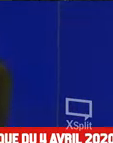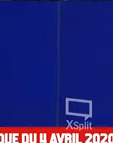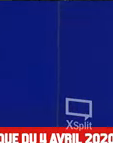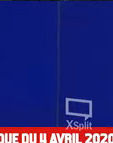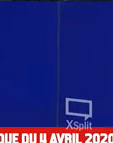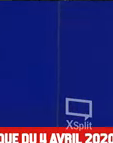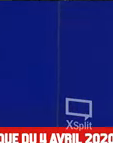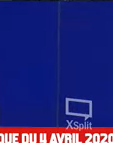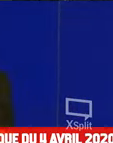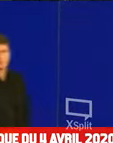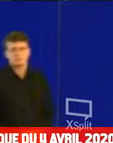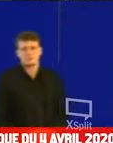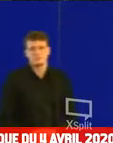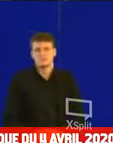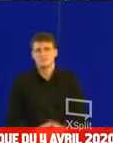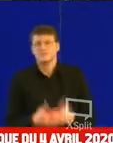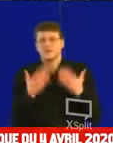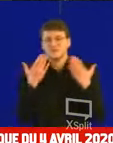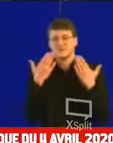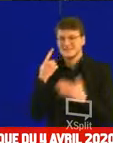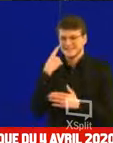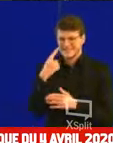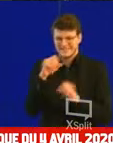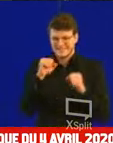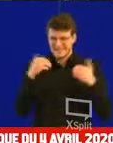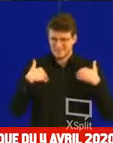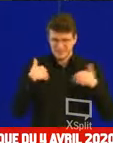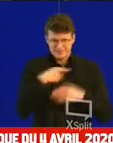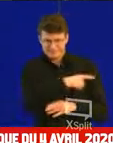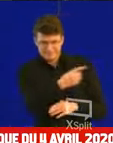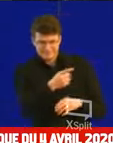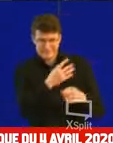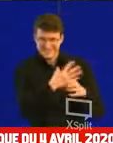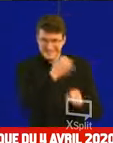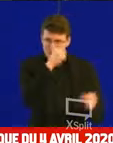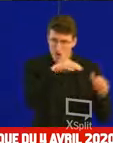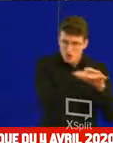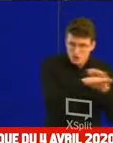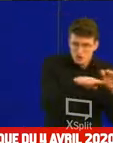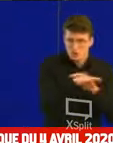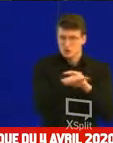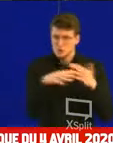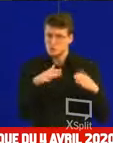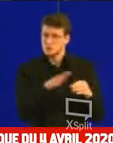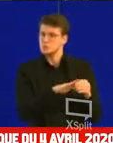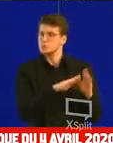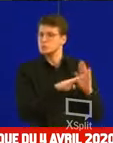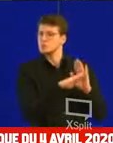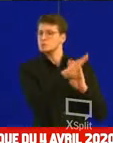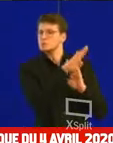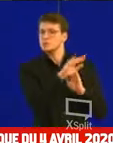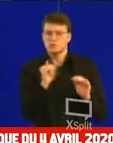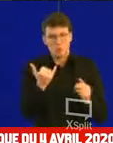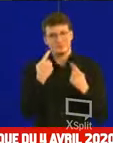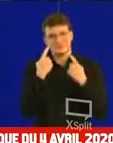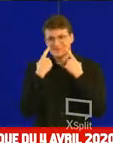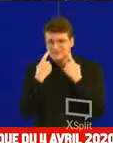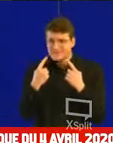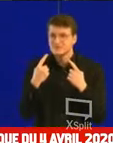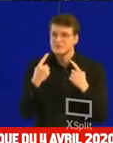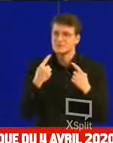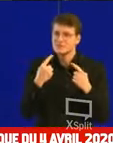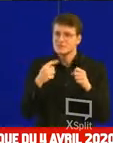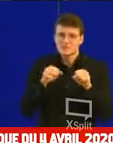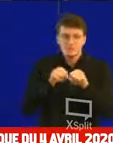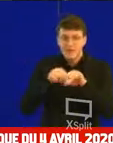les candidats doivent à freyming de maintenant vous êtes au projet fondamental